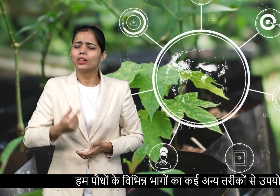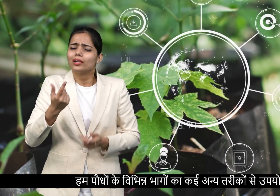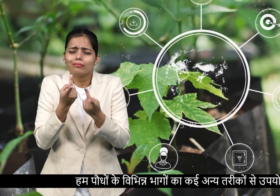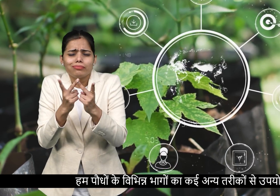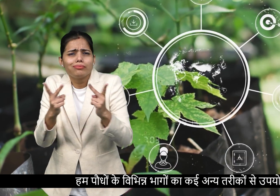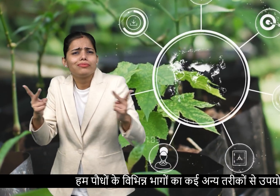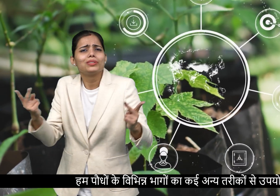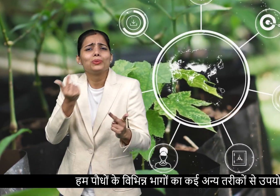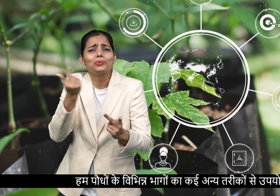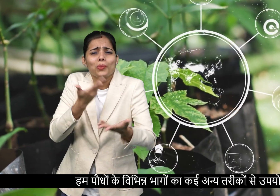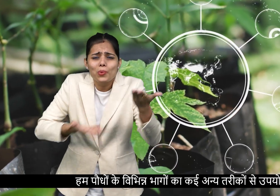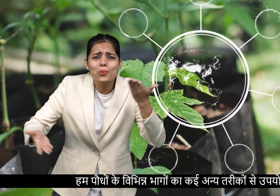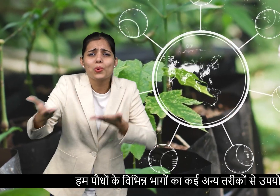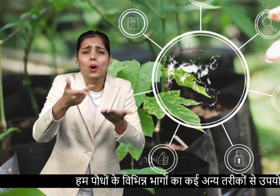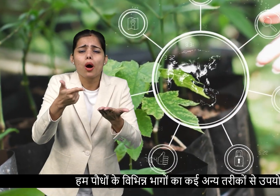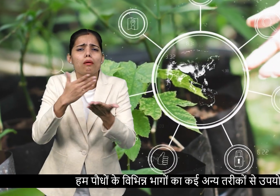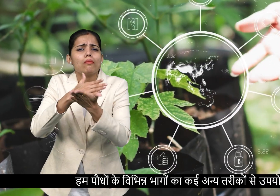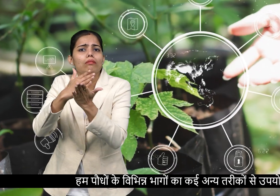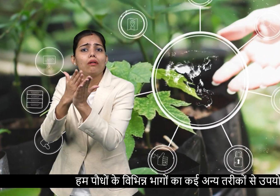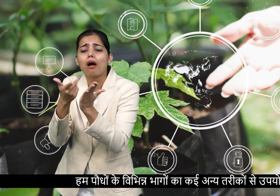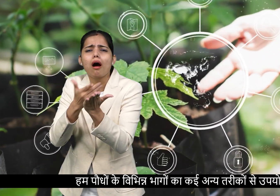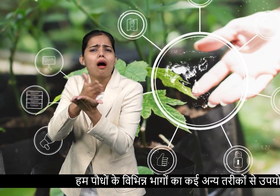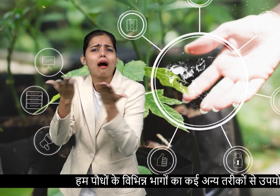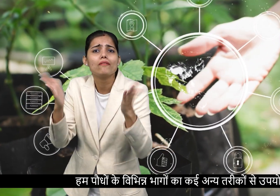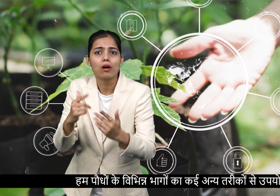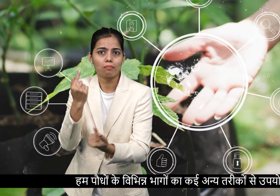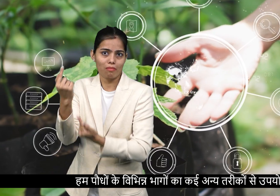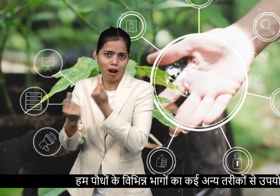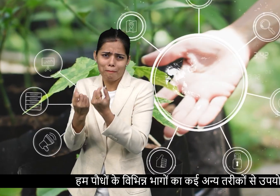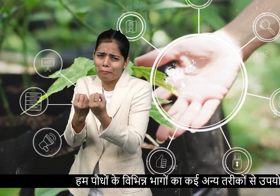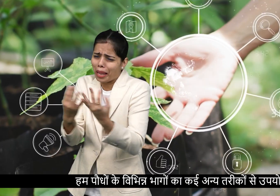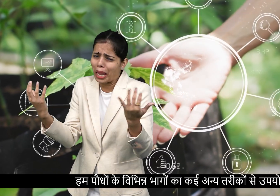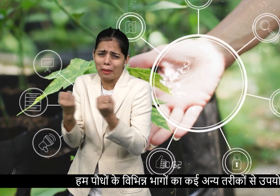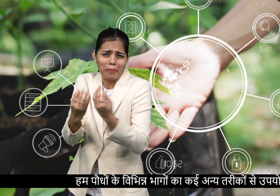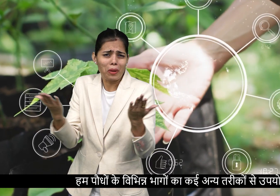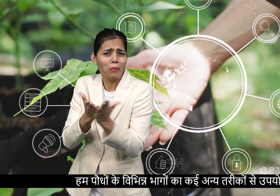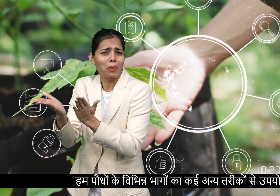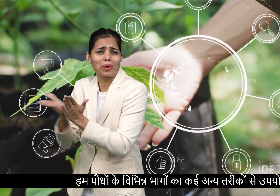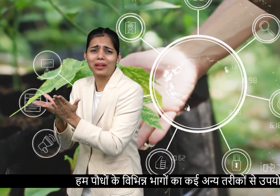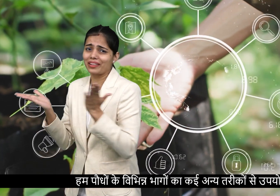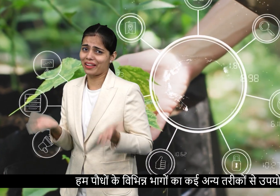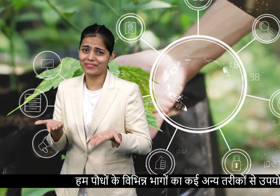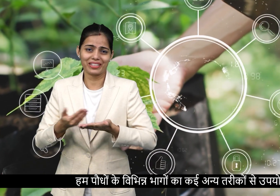हम पौधों के विभिन्न भागों का कई अन्य तरीकों से उपयोग करते हैं।